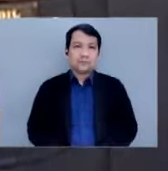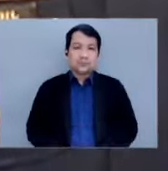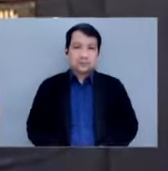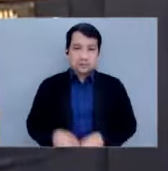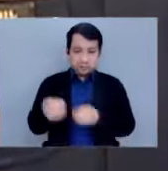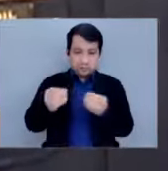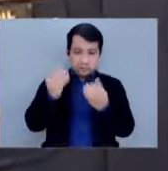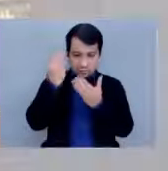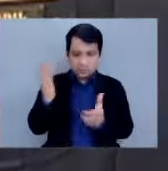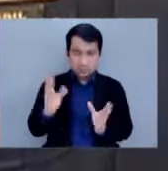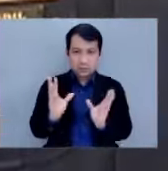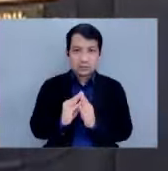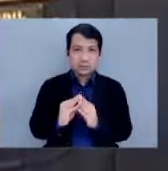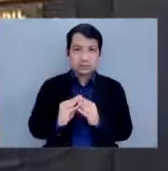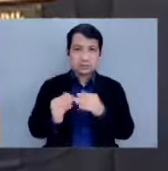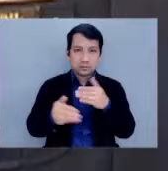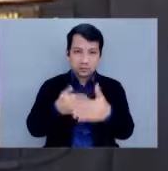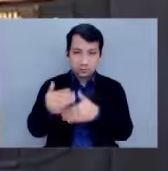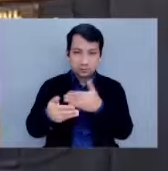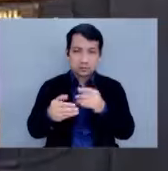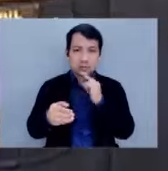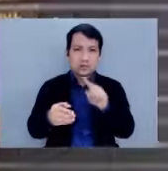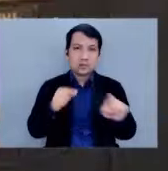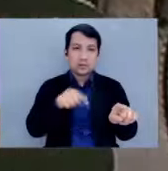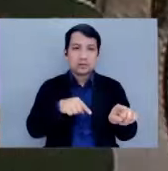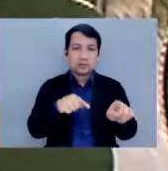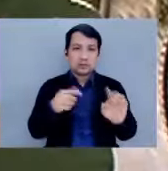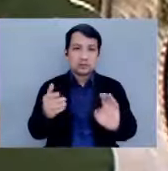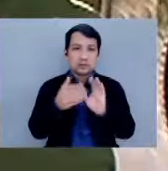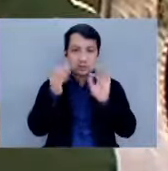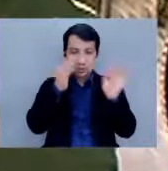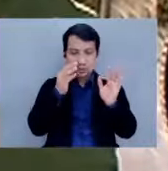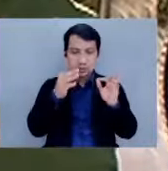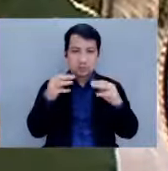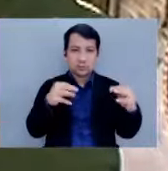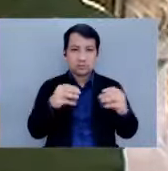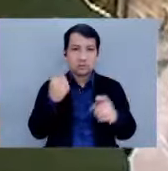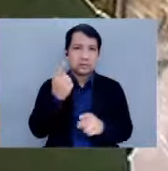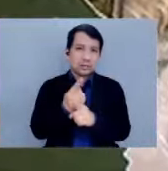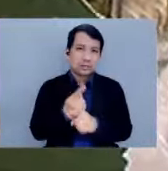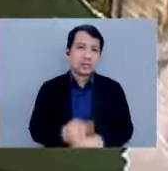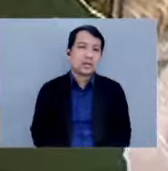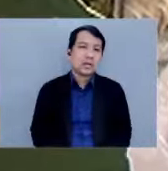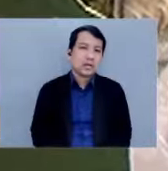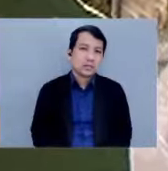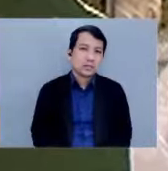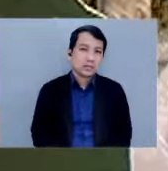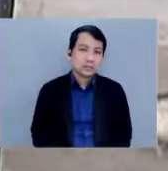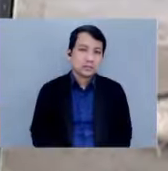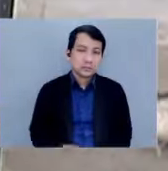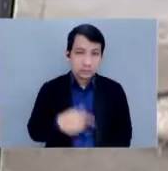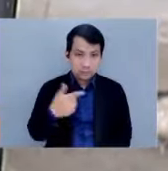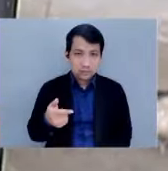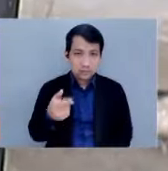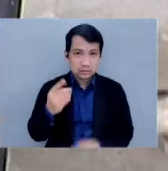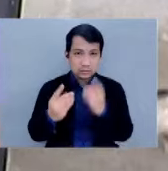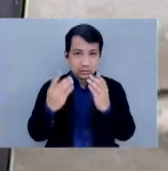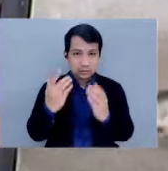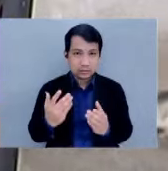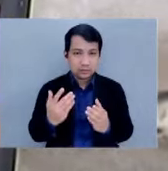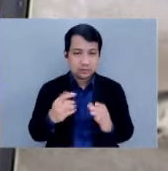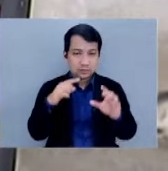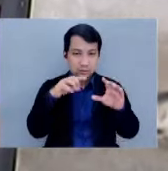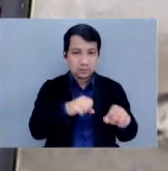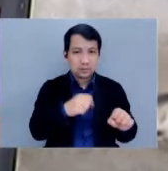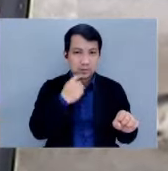natin ng dahan-dahan, yun dapat ang approach sa drug war. Sa ngayon, tanging driver pa lang ng naharang na van ang